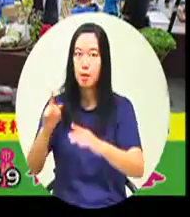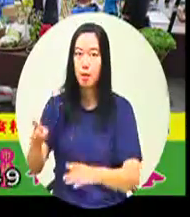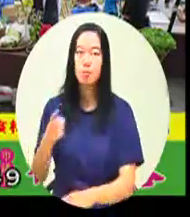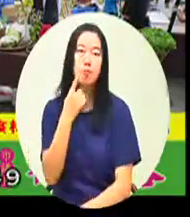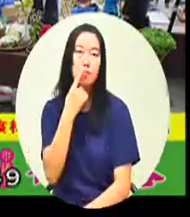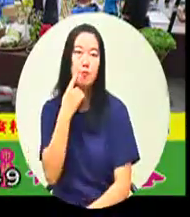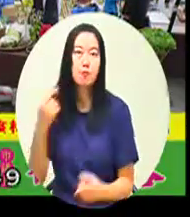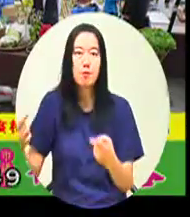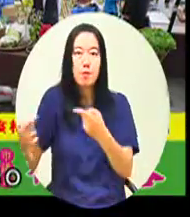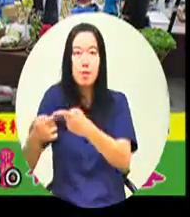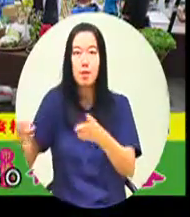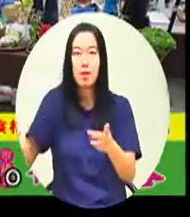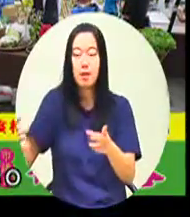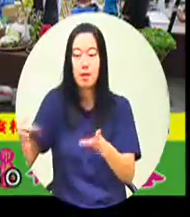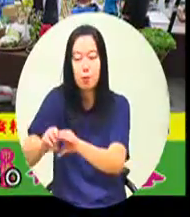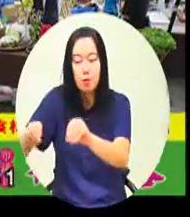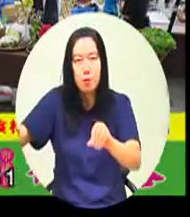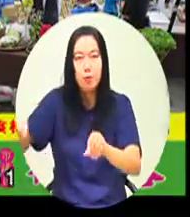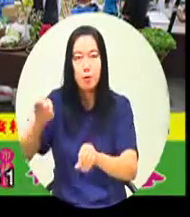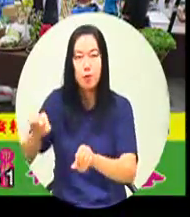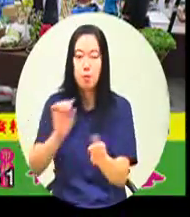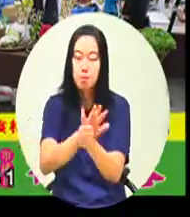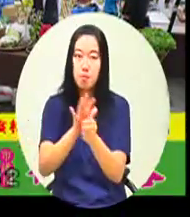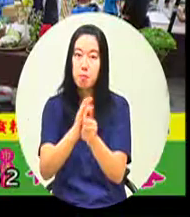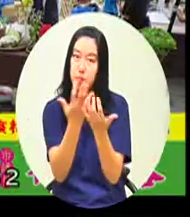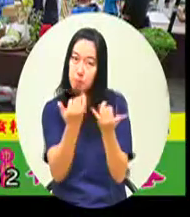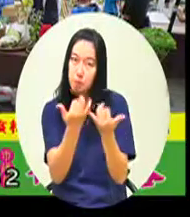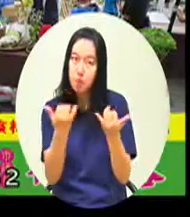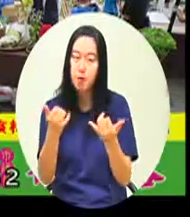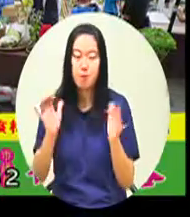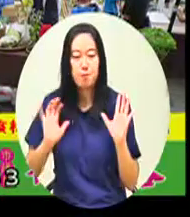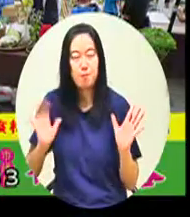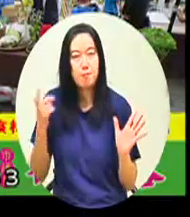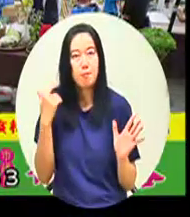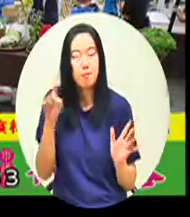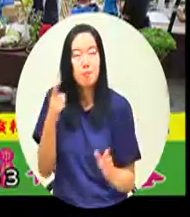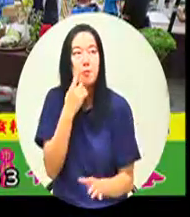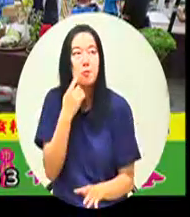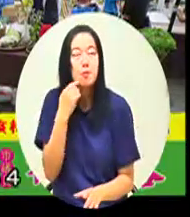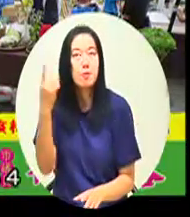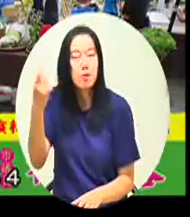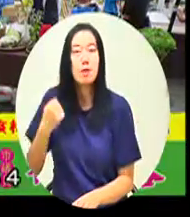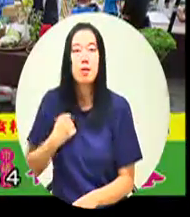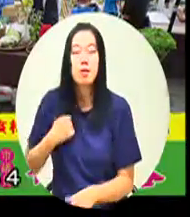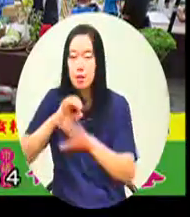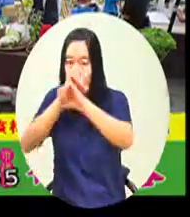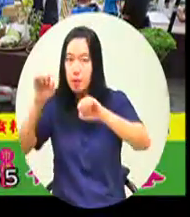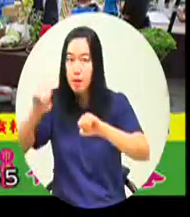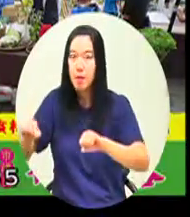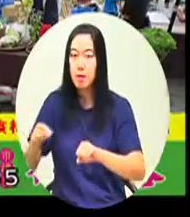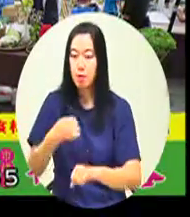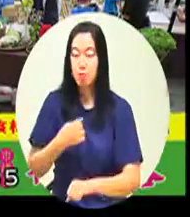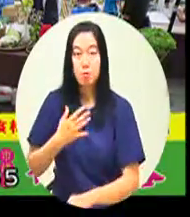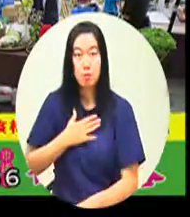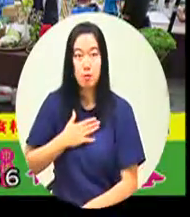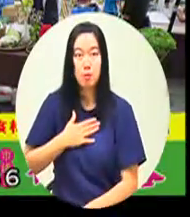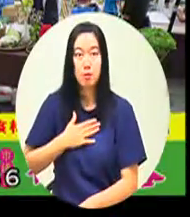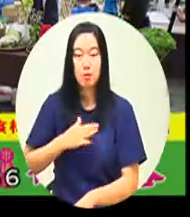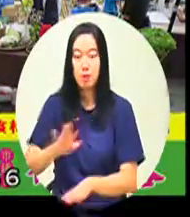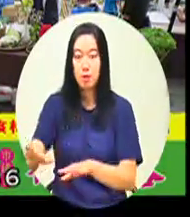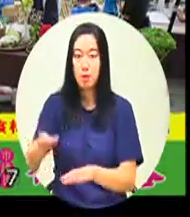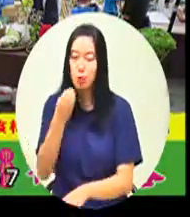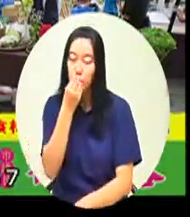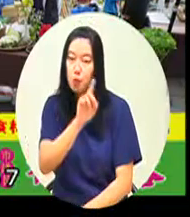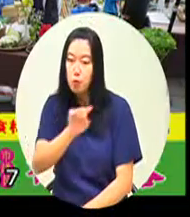连结土地，让小朋友从味道开始认识在地食材，也认识自己居住的土